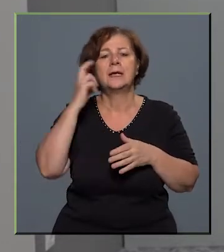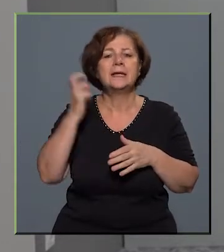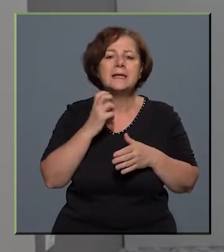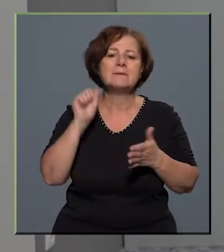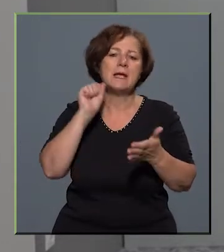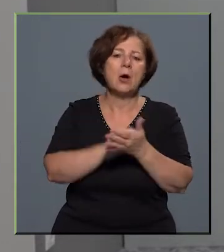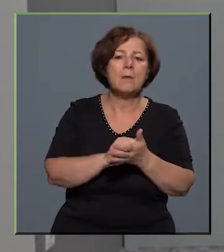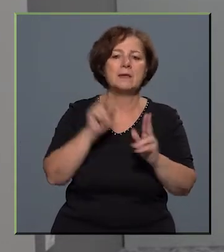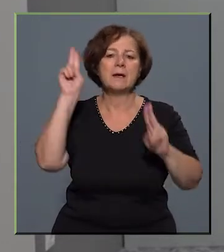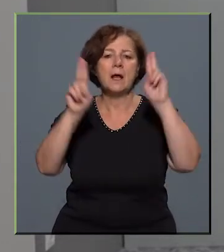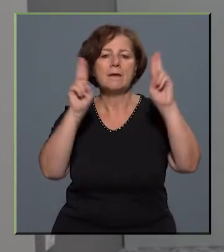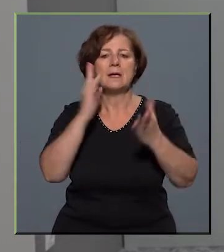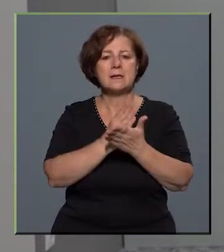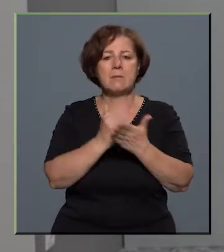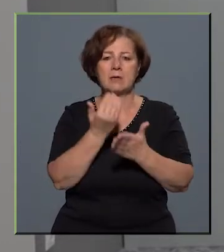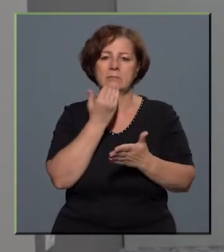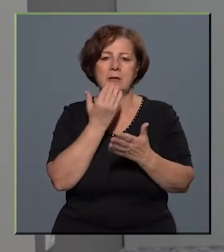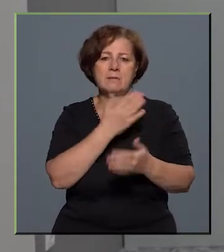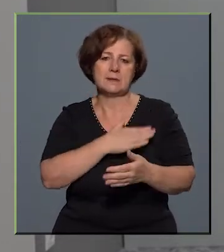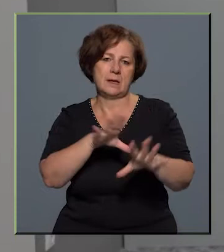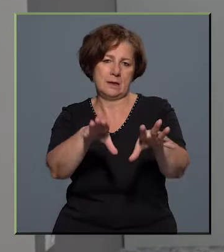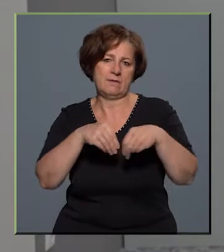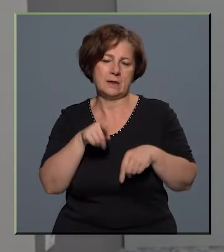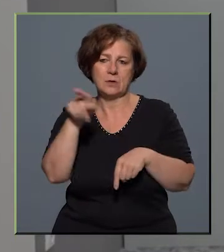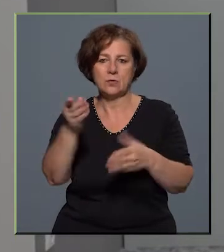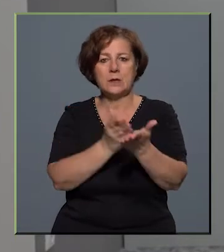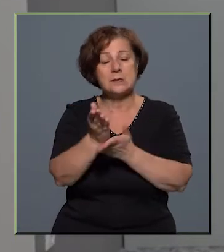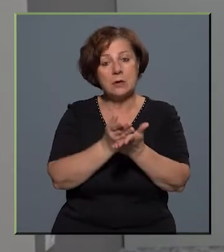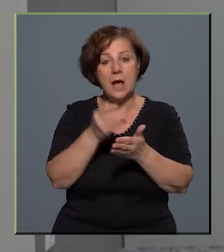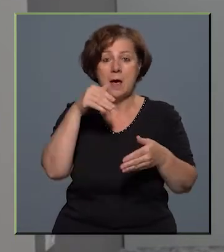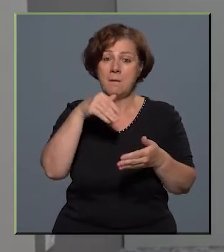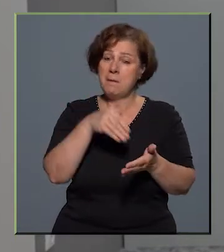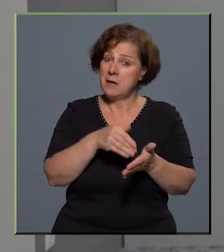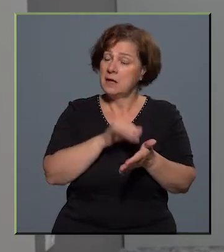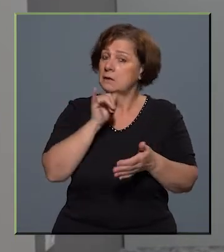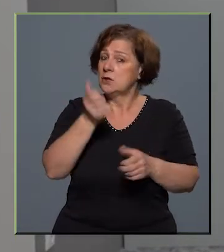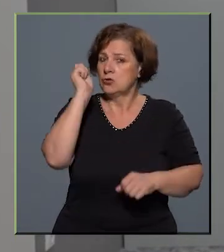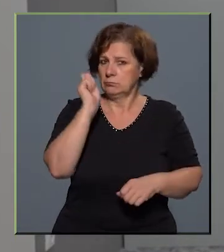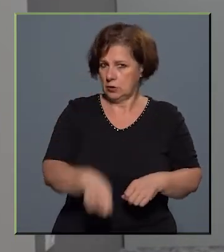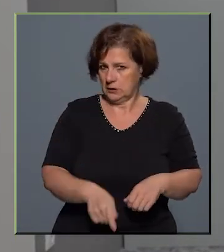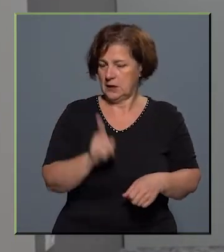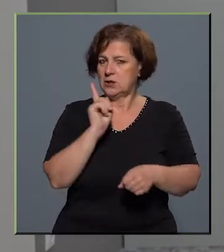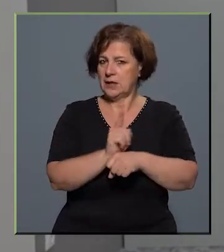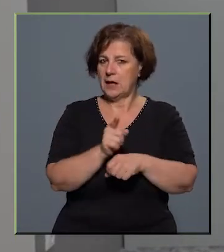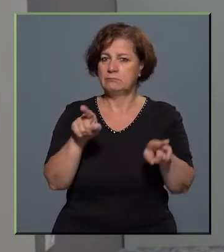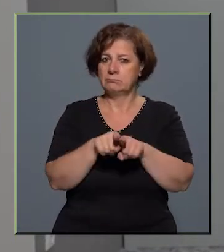alapítványok jelentkeztek, hogy szeretnék igénybe venni az ottani szolgáltatást. Ebben még döntés nincsen, de erre a